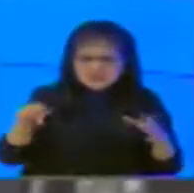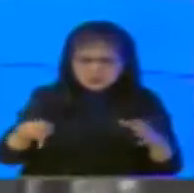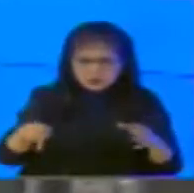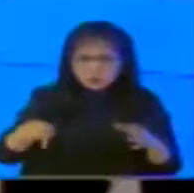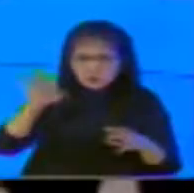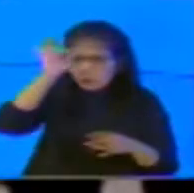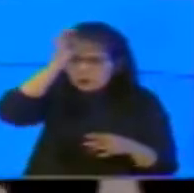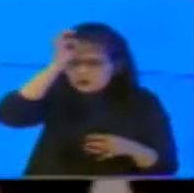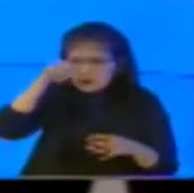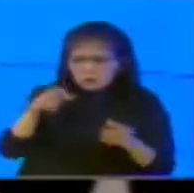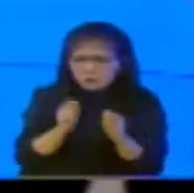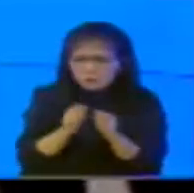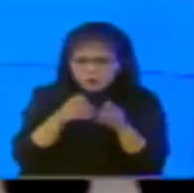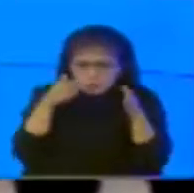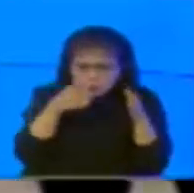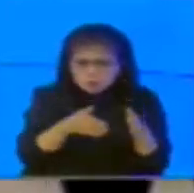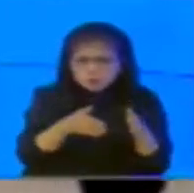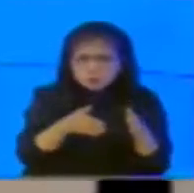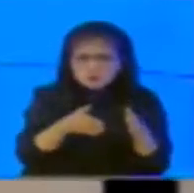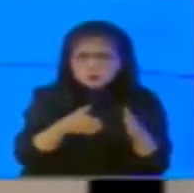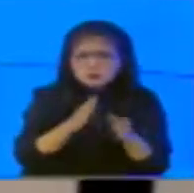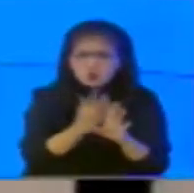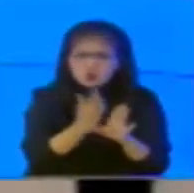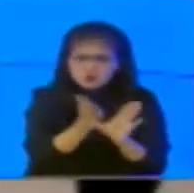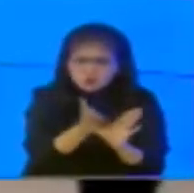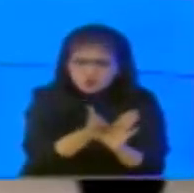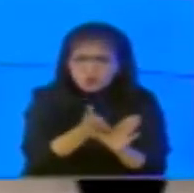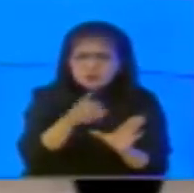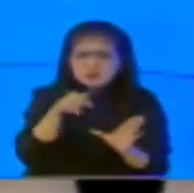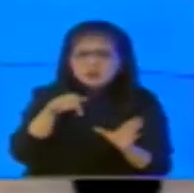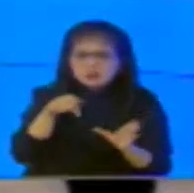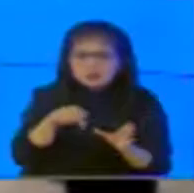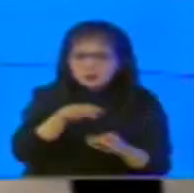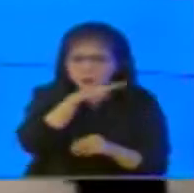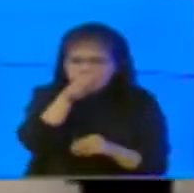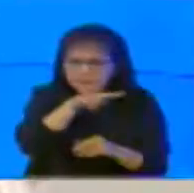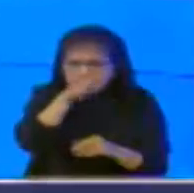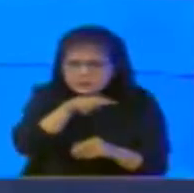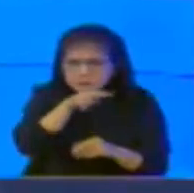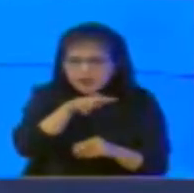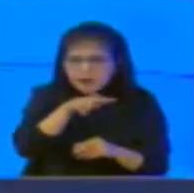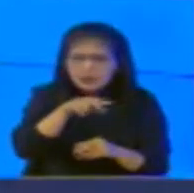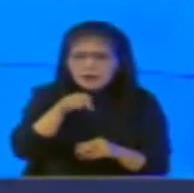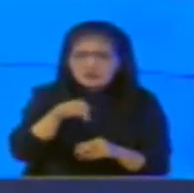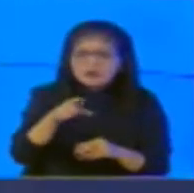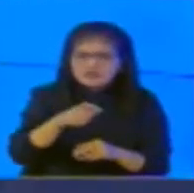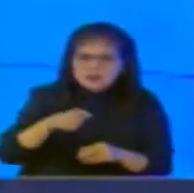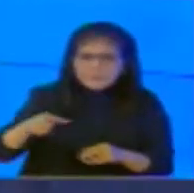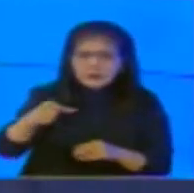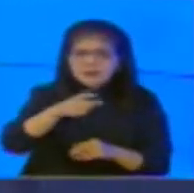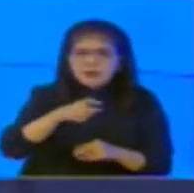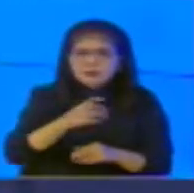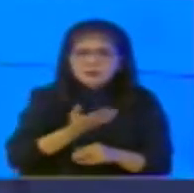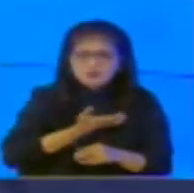Kapus Dokes Asisten SDM Polri, Biro Psikologi Polri dan Biro Penerangan melakukan peninjauan ke Lemdiklat Polri di Kecamatan Gunung Puyuh, Sukabumi, Jawa